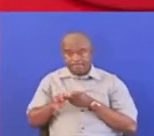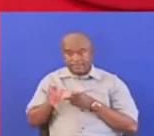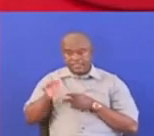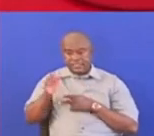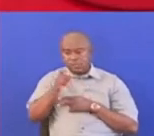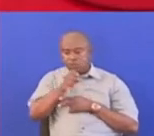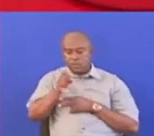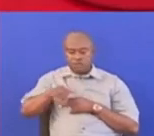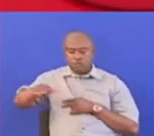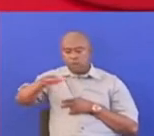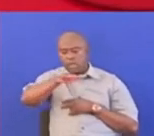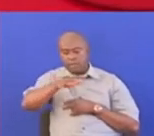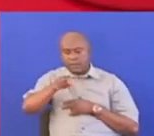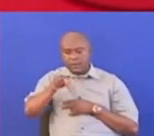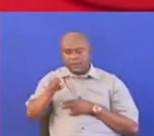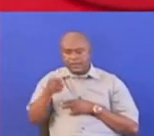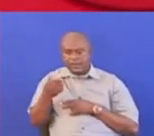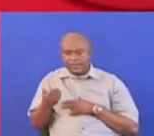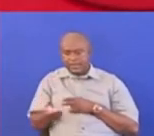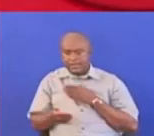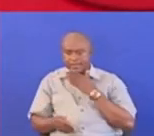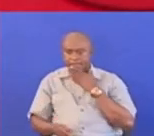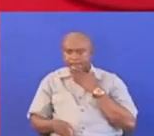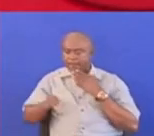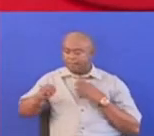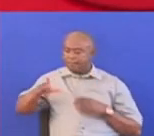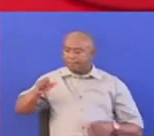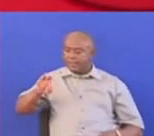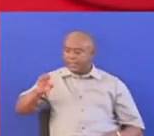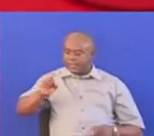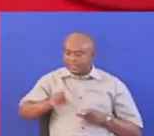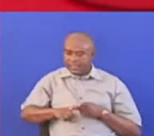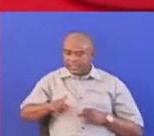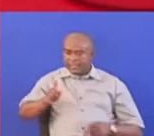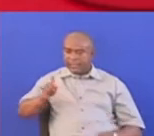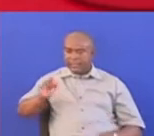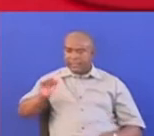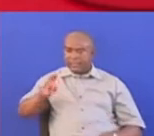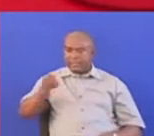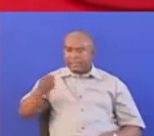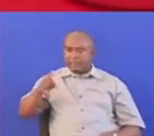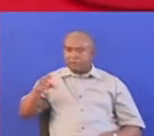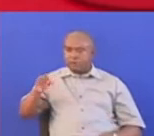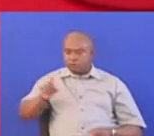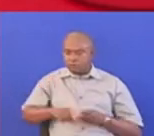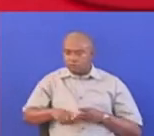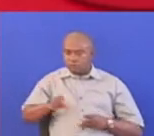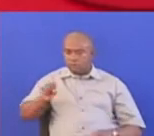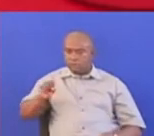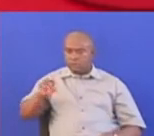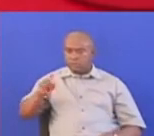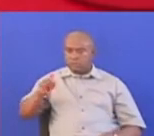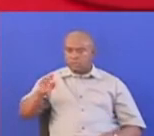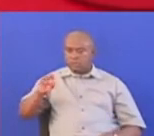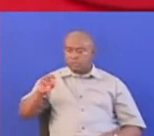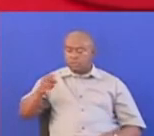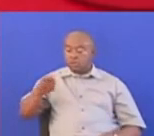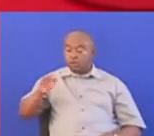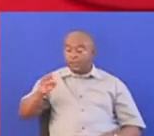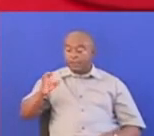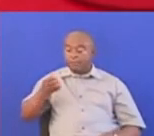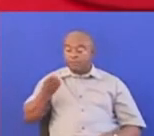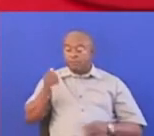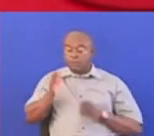wananchi wa maeneo ya Mlele, Kibondo, Nzega, Sikonge, Bukombe. Nitoe rai